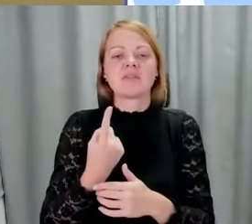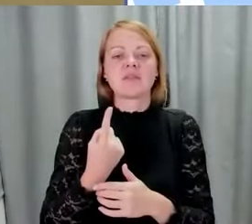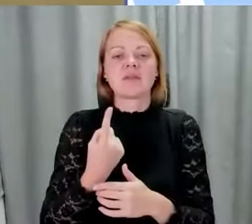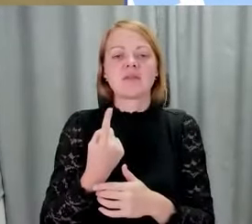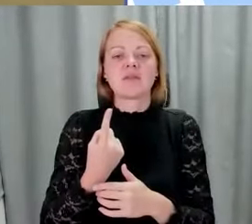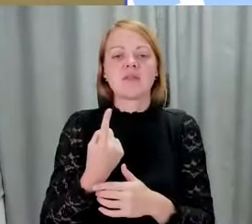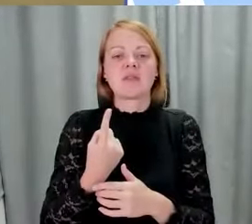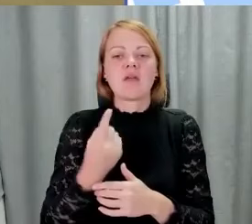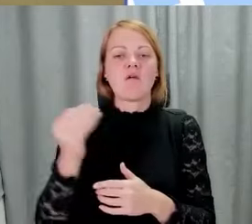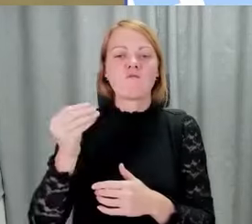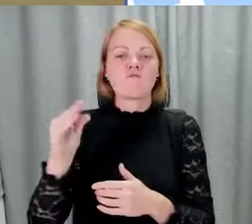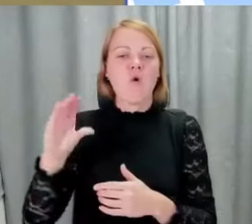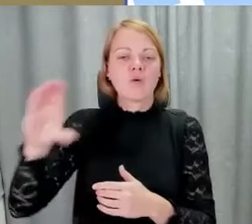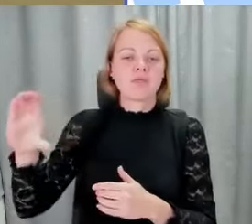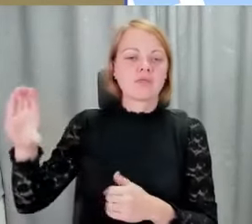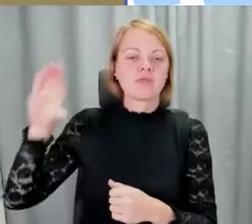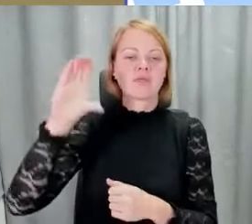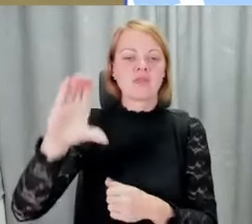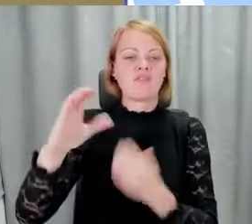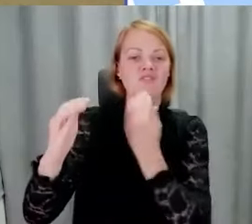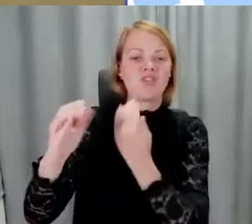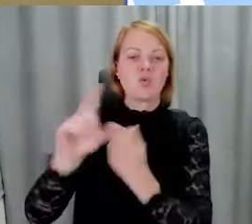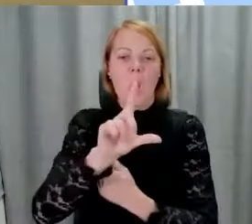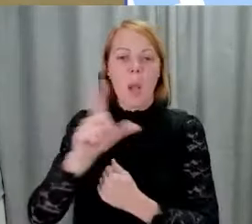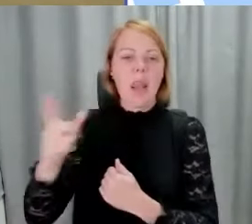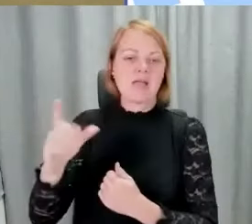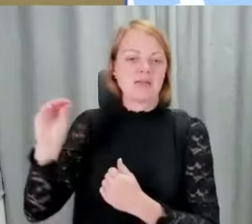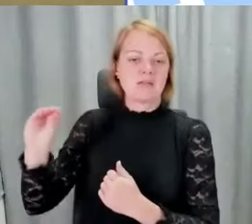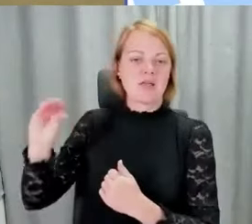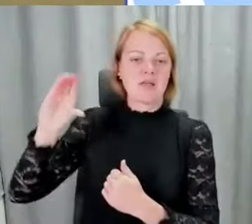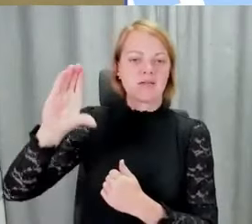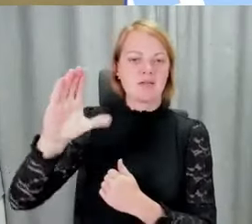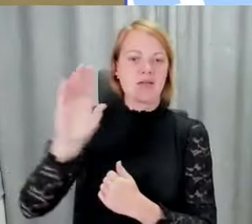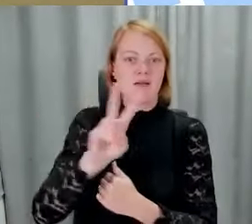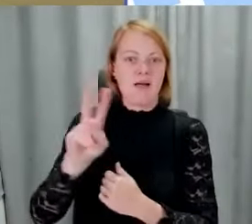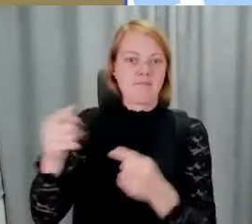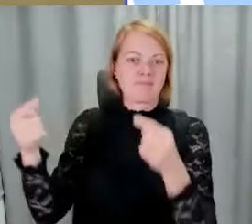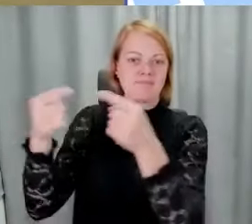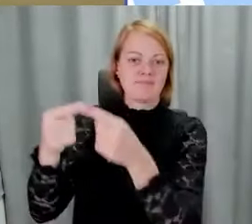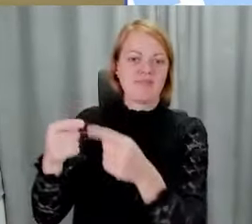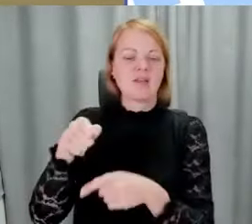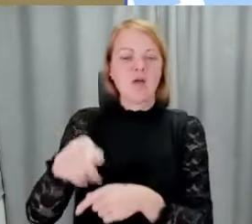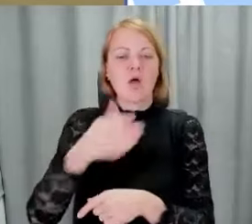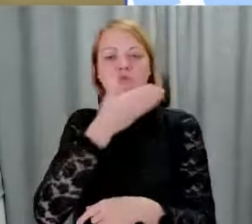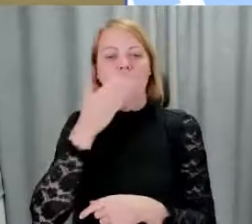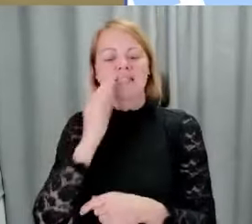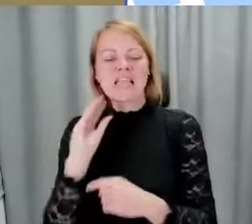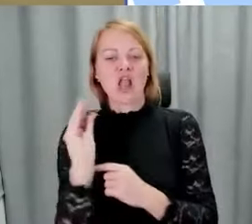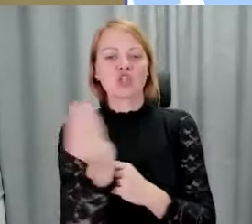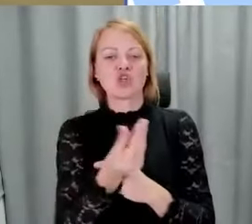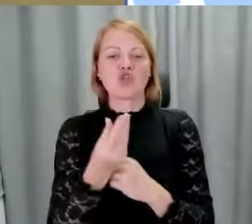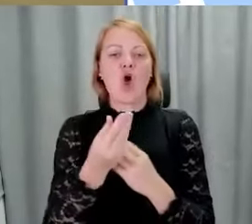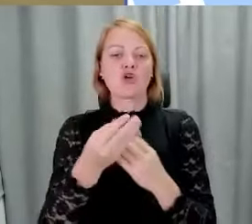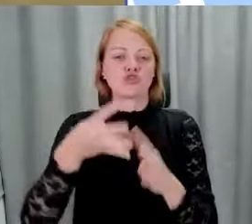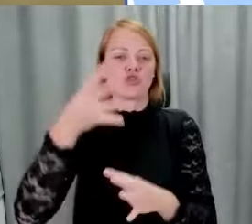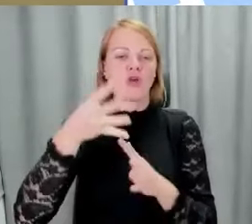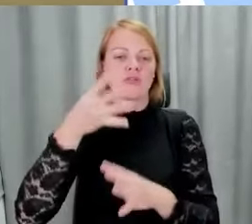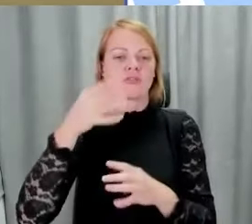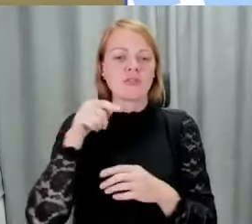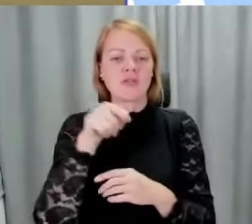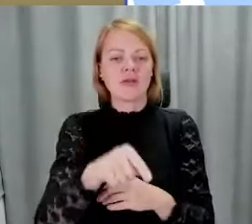fondiem un viņu paredzētiem līdzekļiem, kam šim fondi ir domāti. No nosiltināšanai paredzētiem fondiem